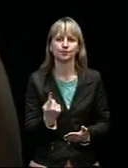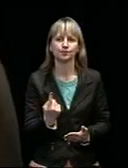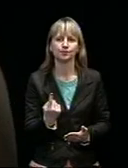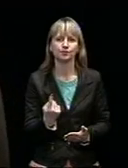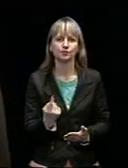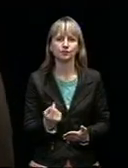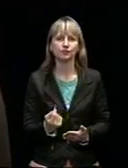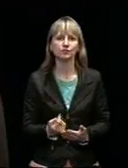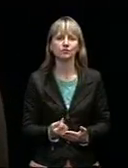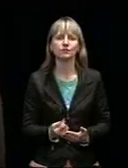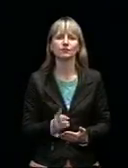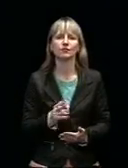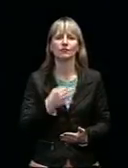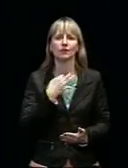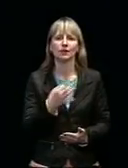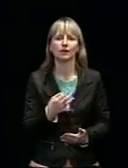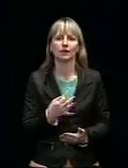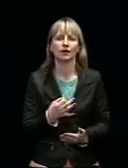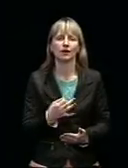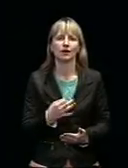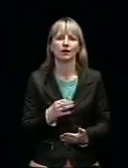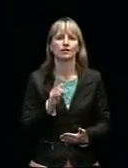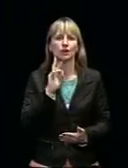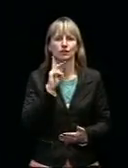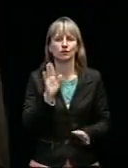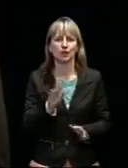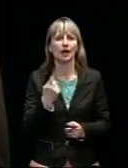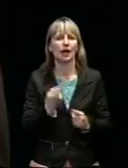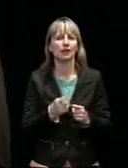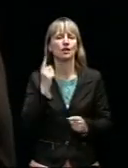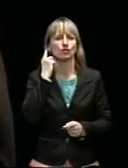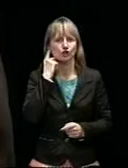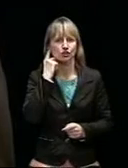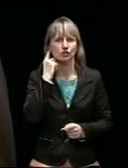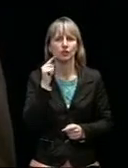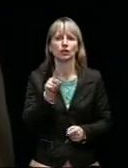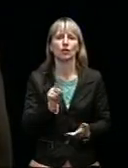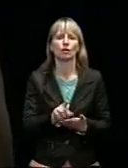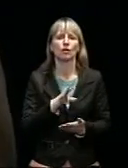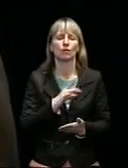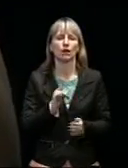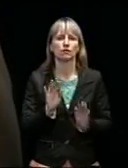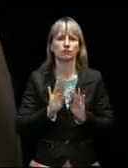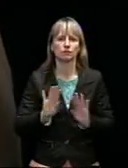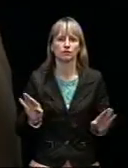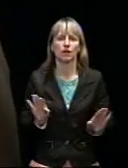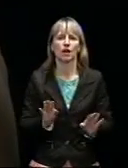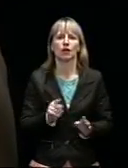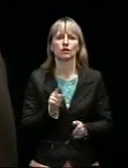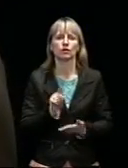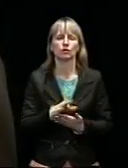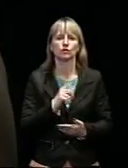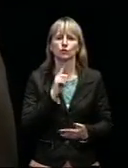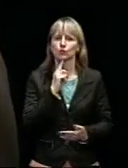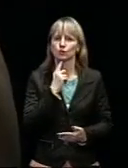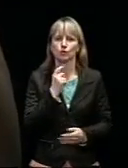как сказать, не туда, то это слышно. То есть ты должен быть настолько сосредоточенным. Это потрясающе